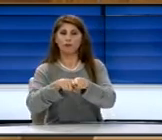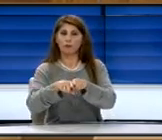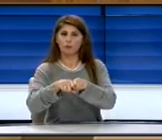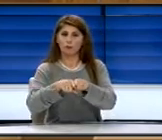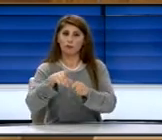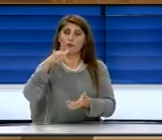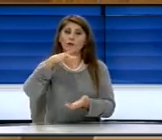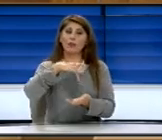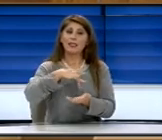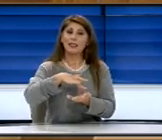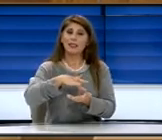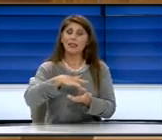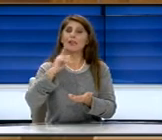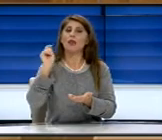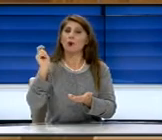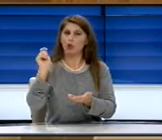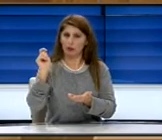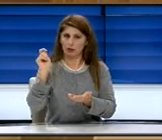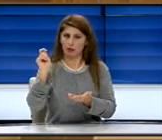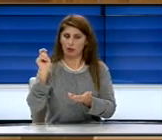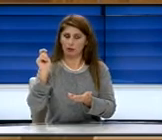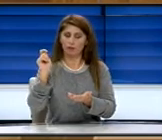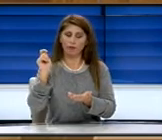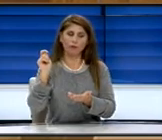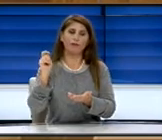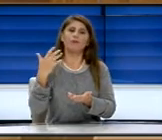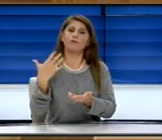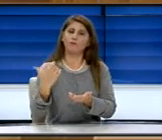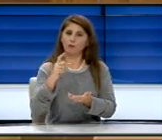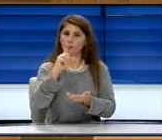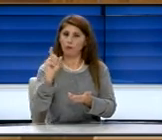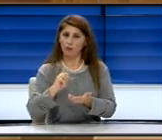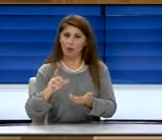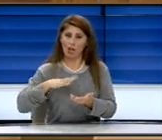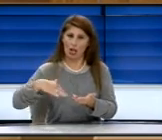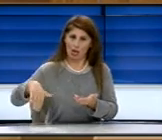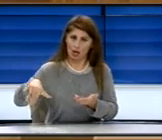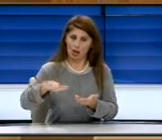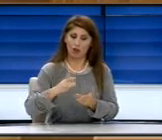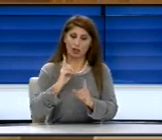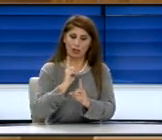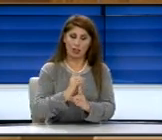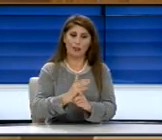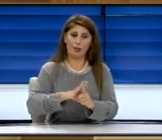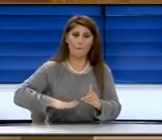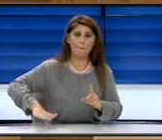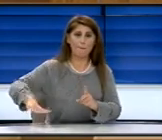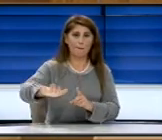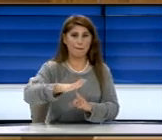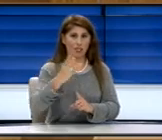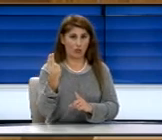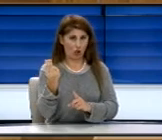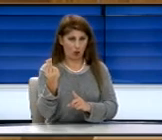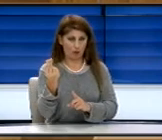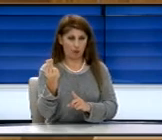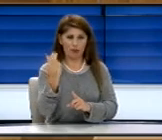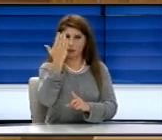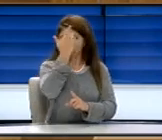τις κεντρικές πολιτικές που καθορίζουν τη ζωή του λαού μας, ειδικά στο πεδίο της οικονομίας,